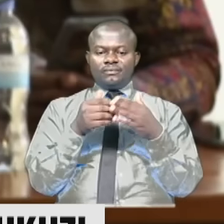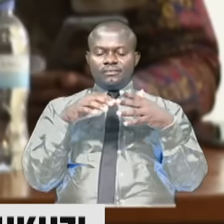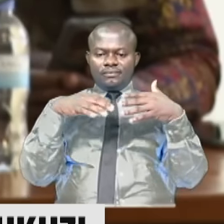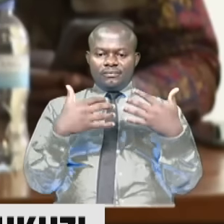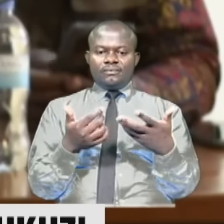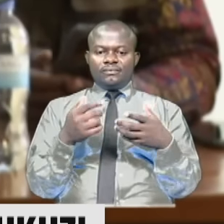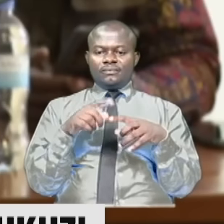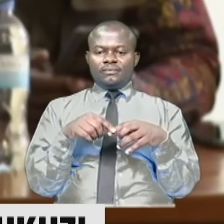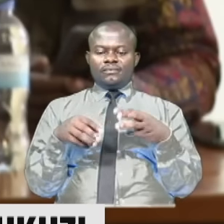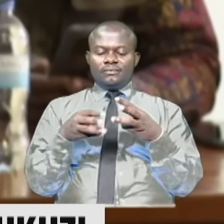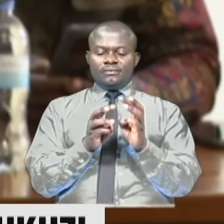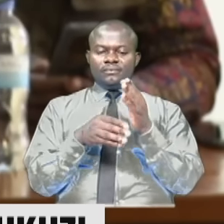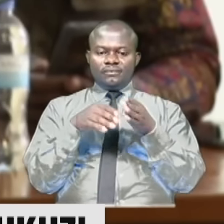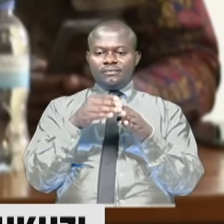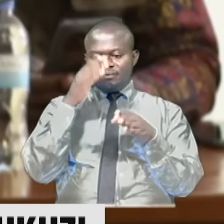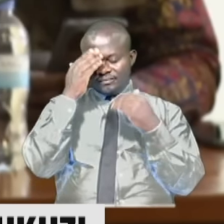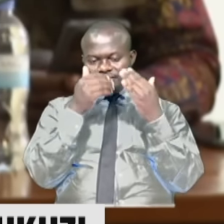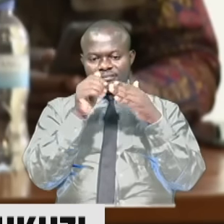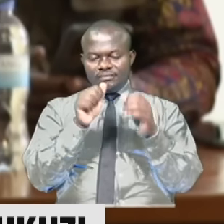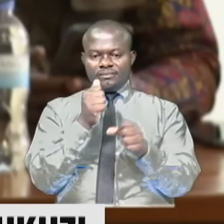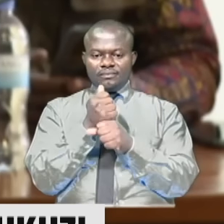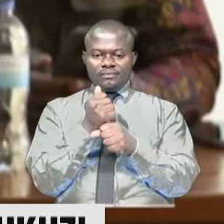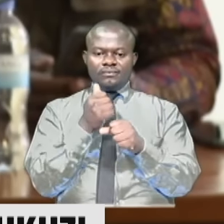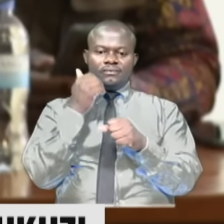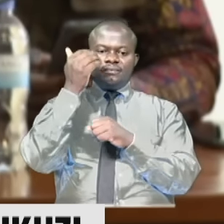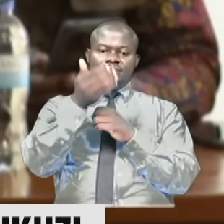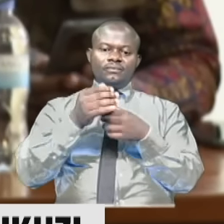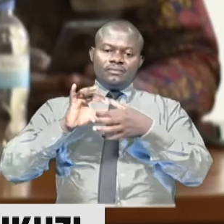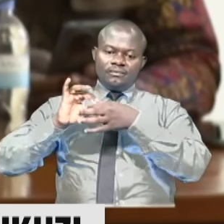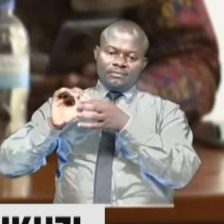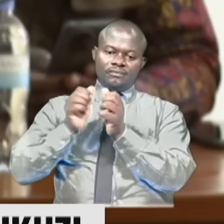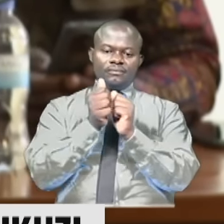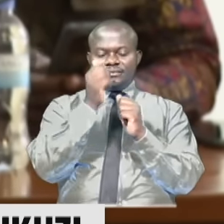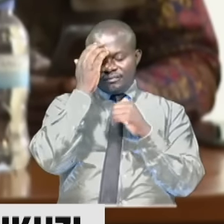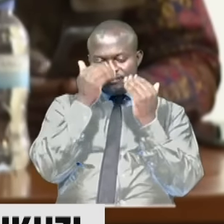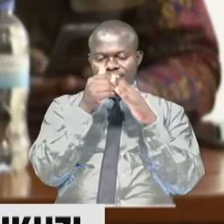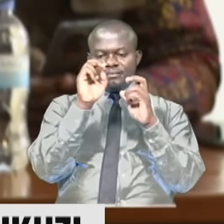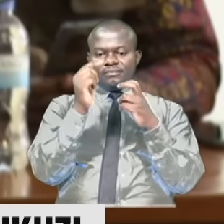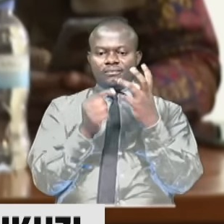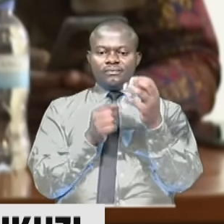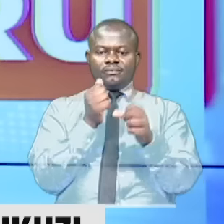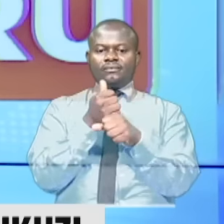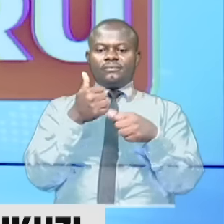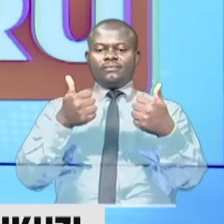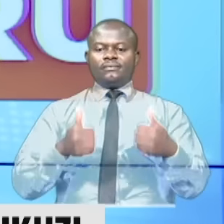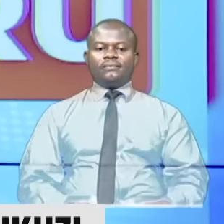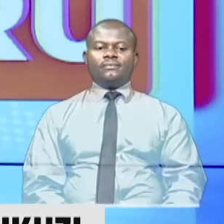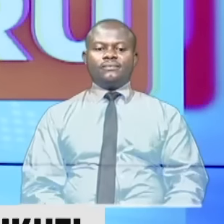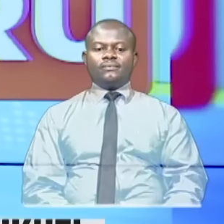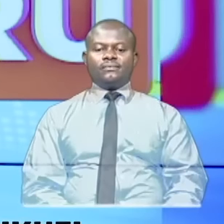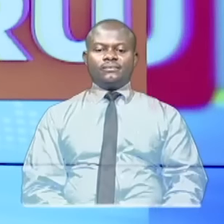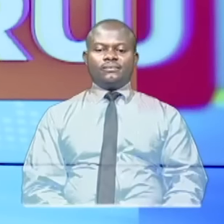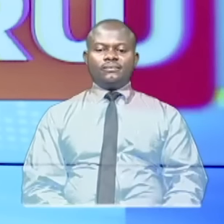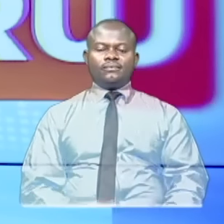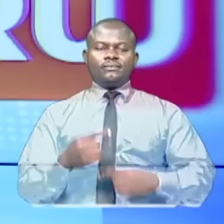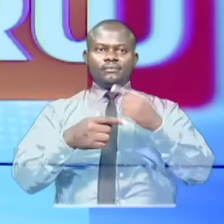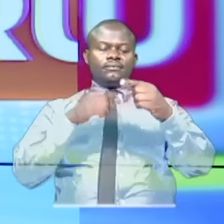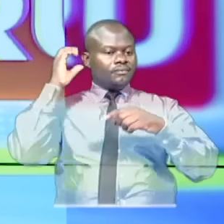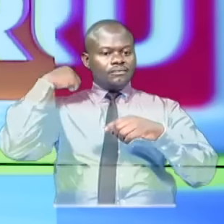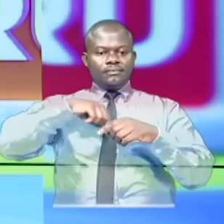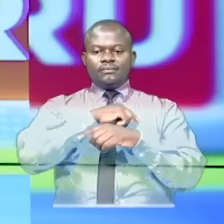nuko ikigo kigenda kiyubaka kugira ngo kibikore noneho tugafatanya nabo kugira ngo ibyo bintu bikorwe kandi bikorwe neza dukomeze amakuru